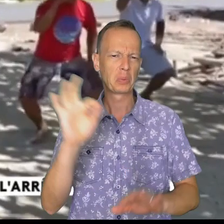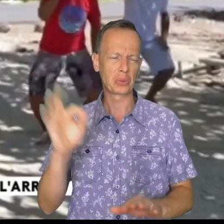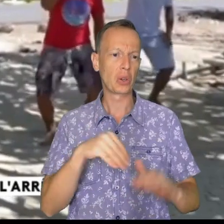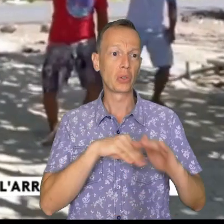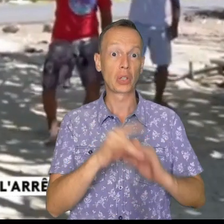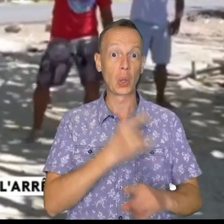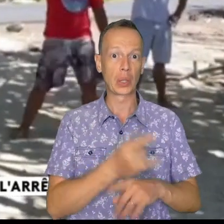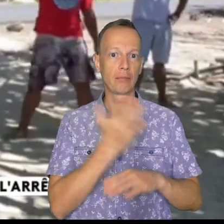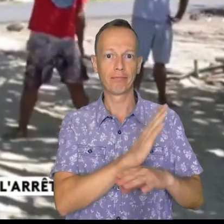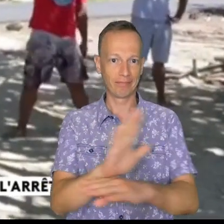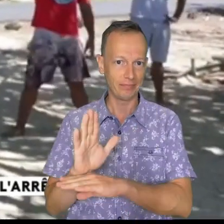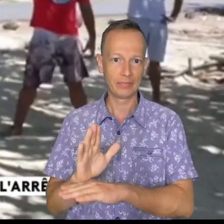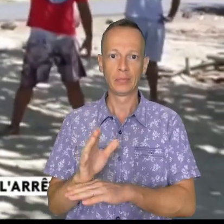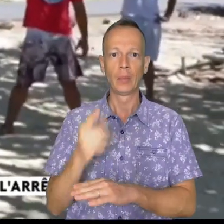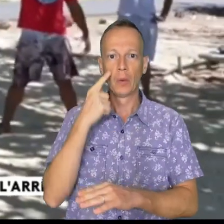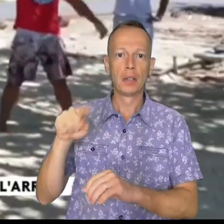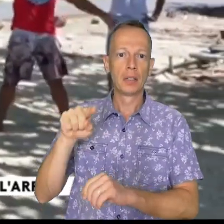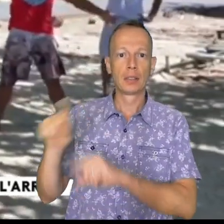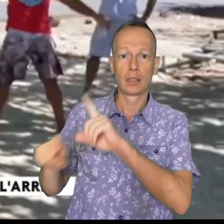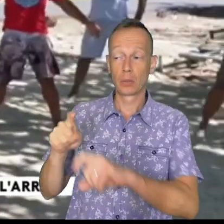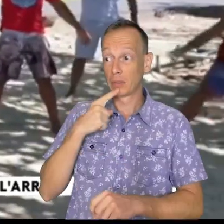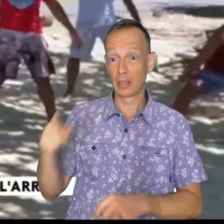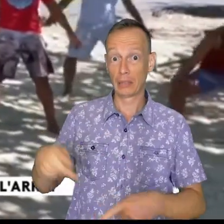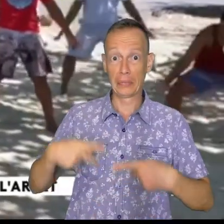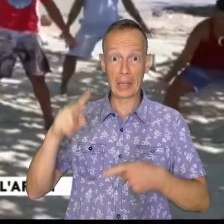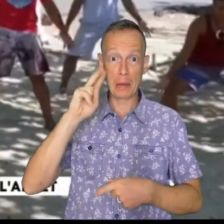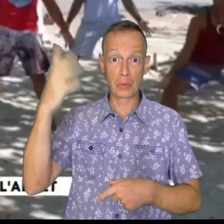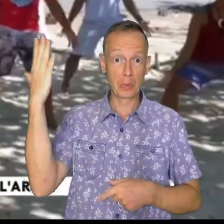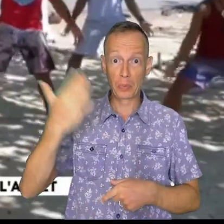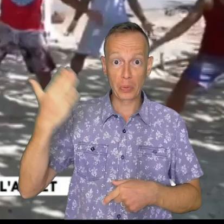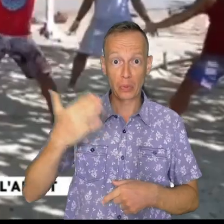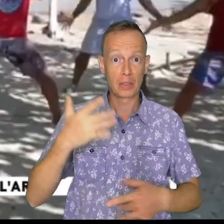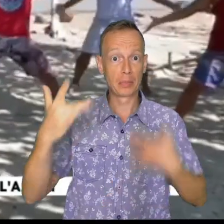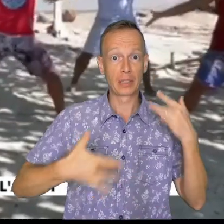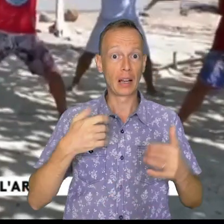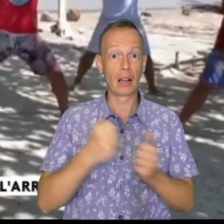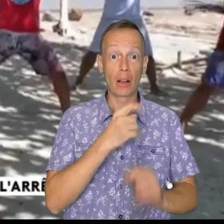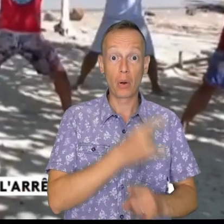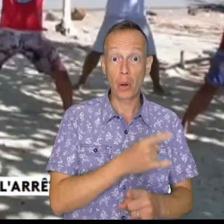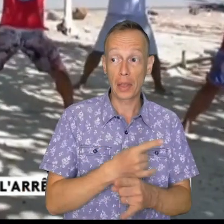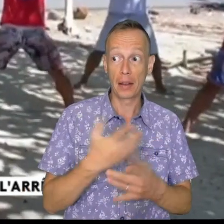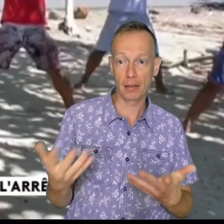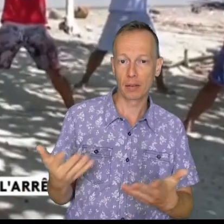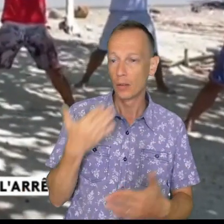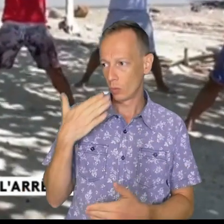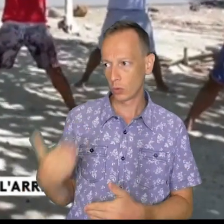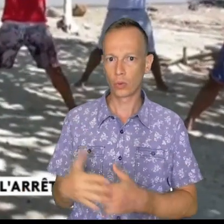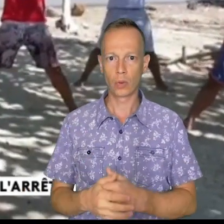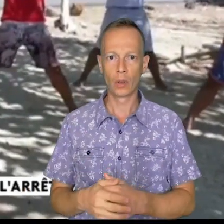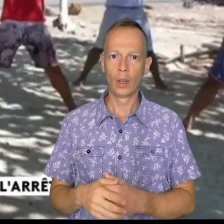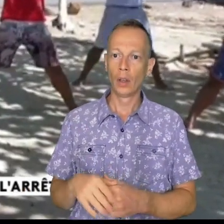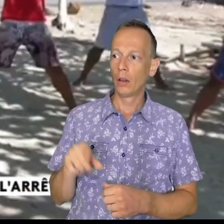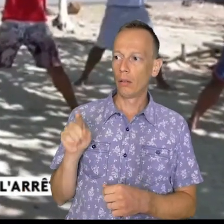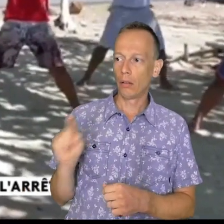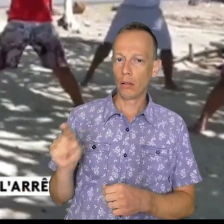dans les hôtels, donc qui vit essentiellement des spectacles dans les hôtels. Mouéré, bonjour.